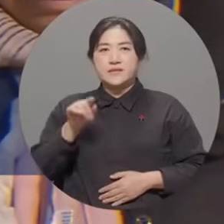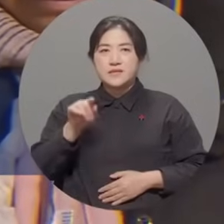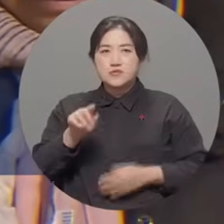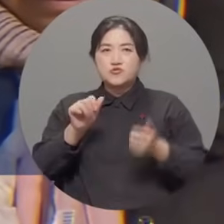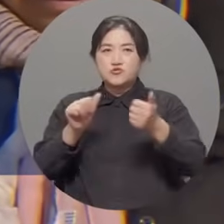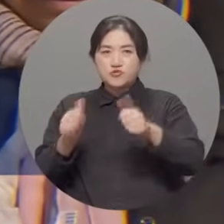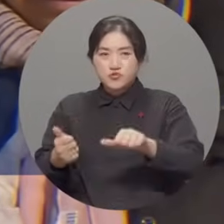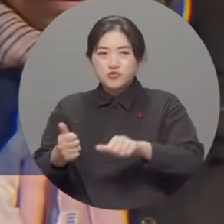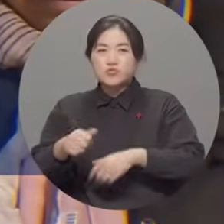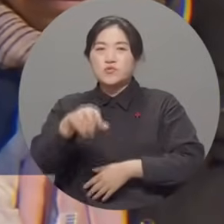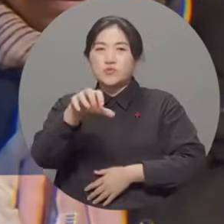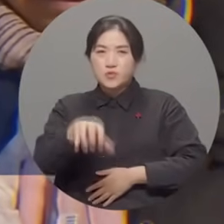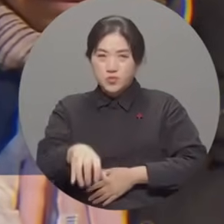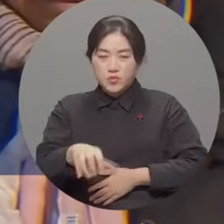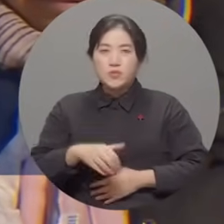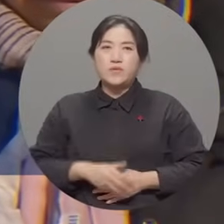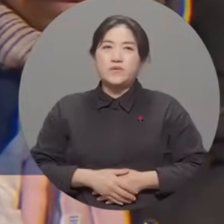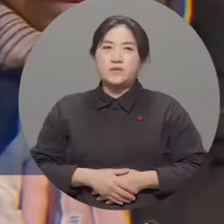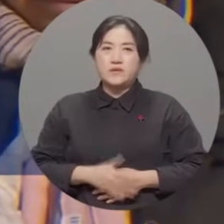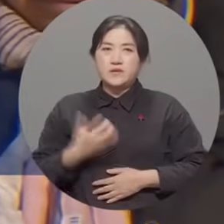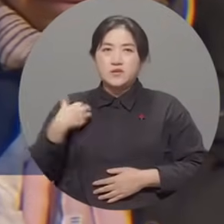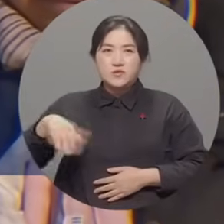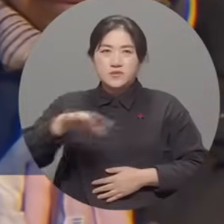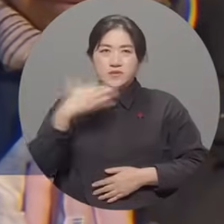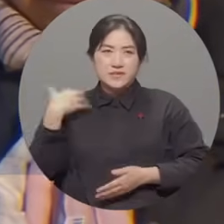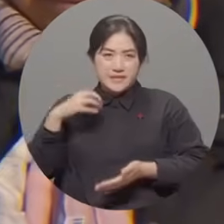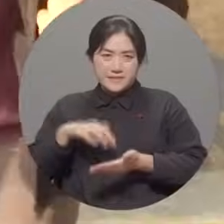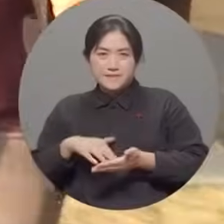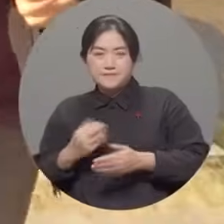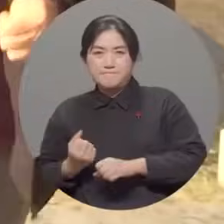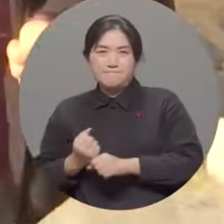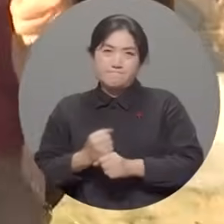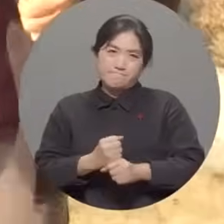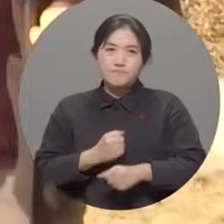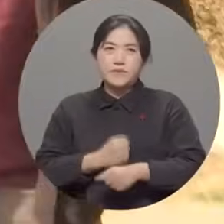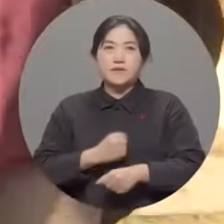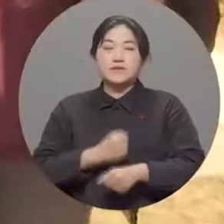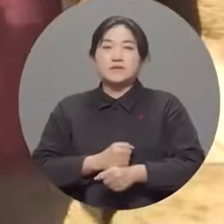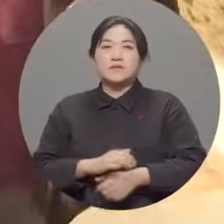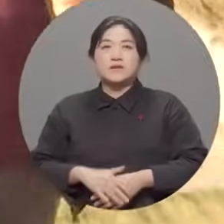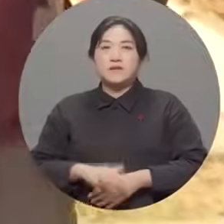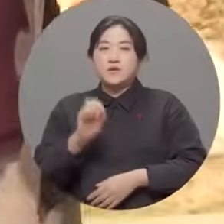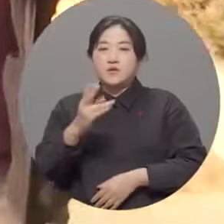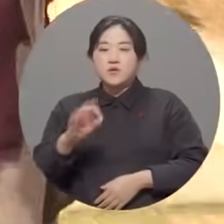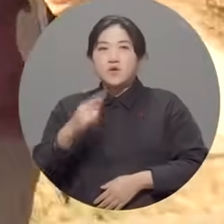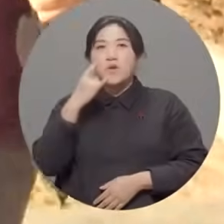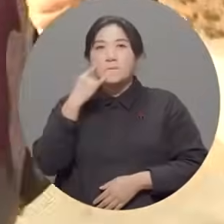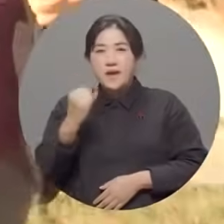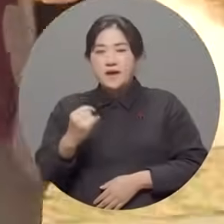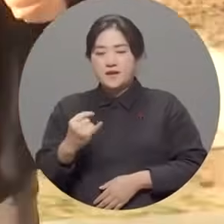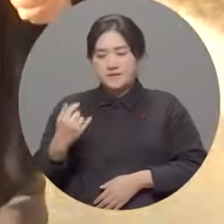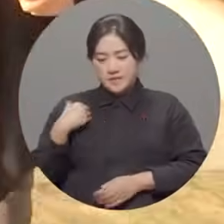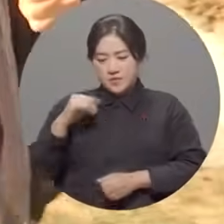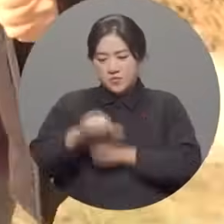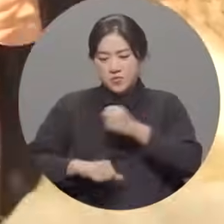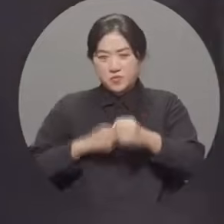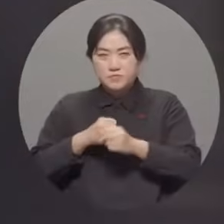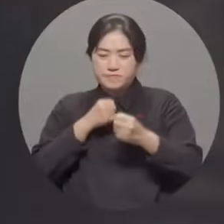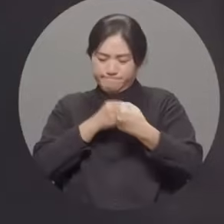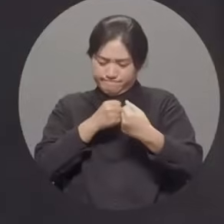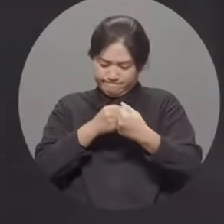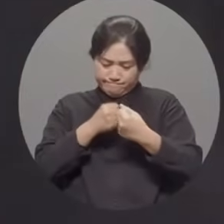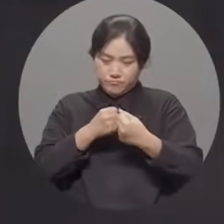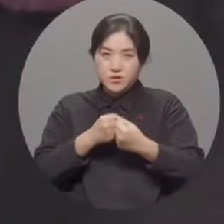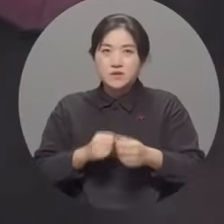네가 죽은 자리에서 우리는 다시 선다. 용균이 엄마로 5년을 싸워온 김미숙 씨는